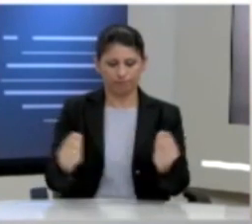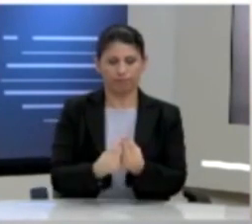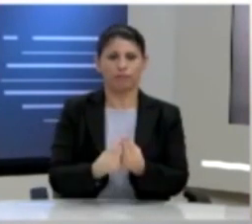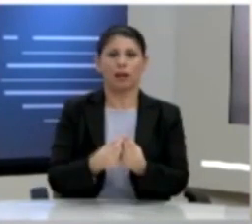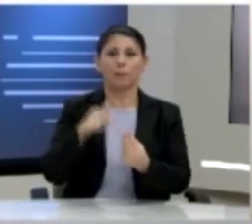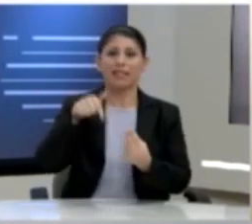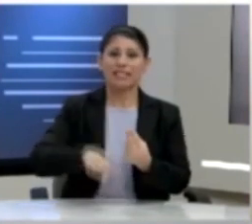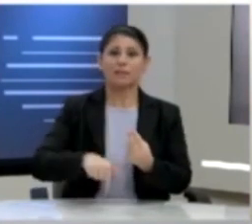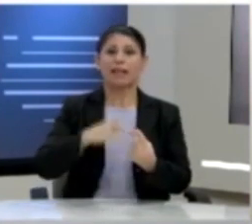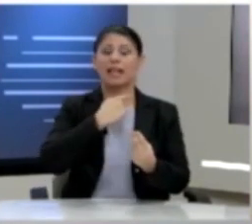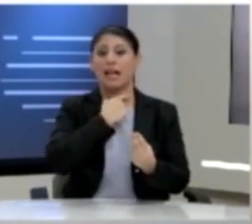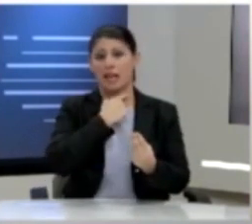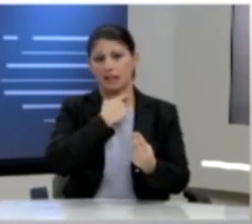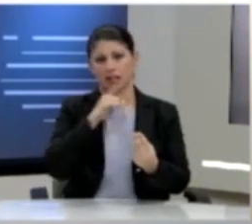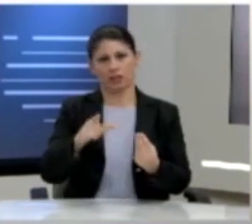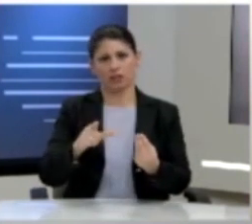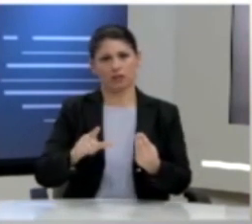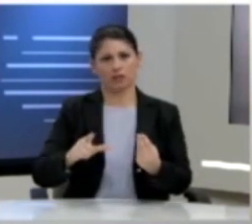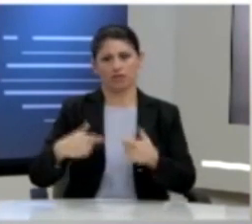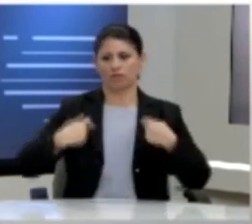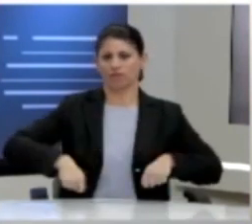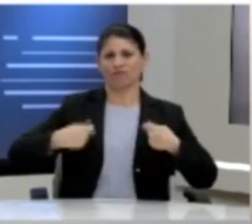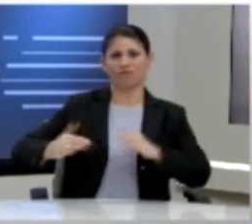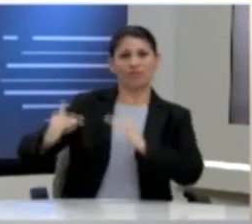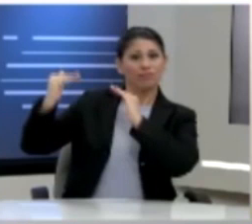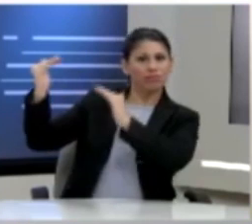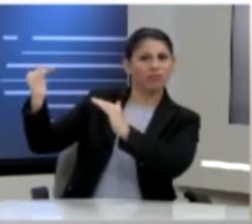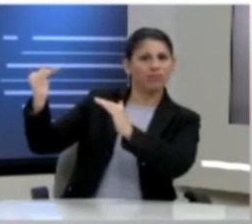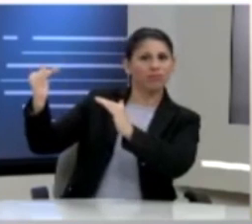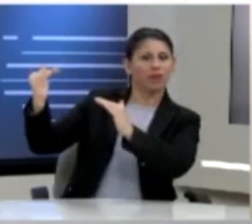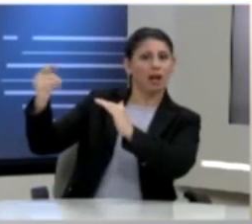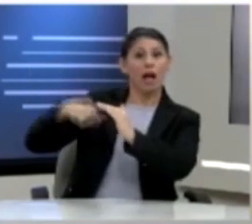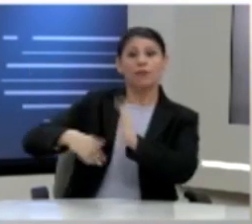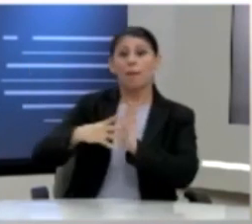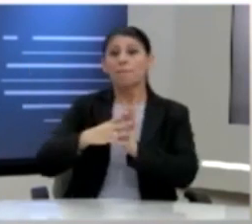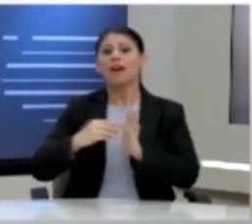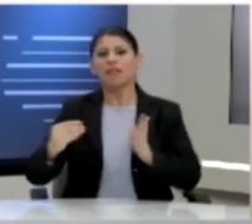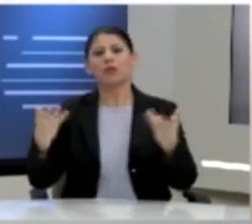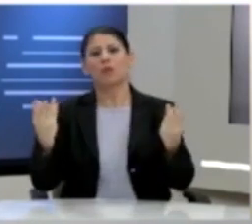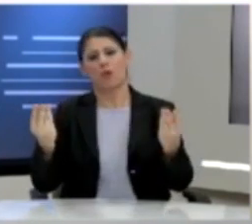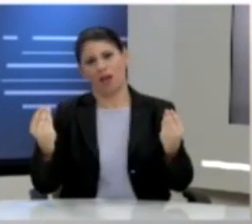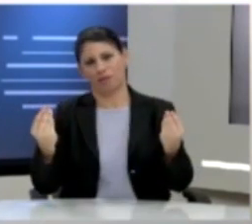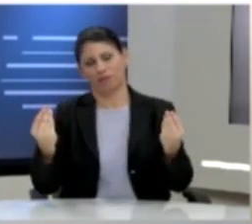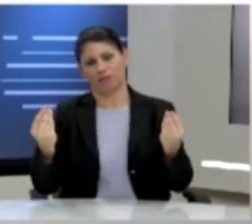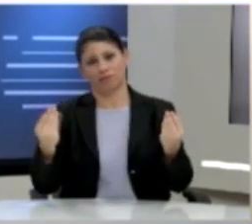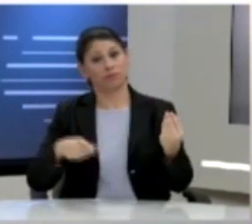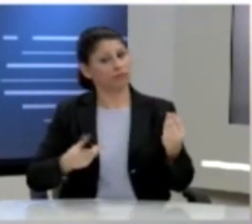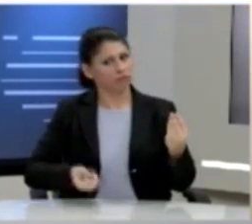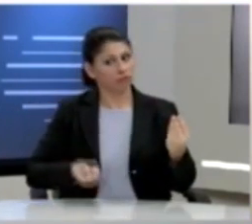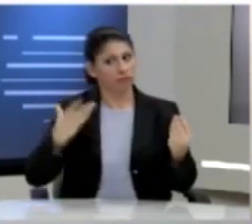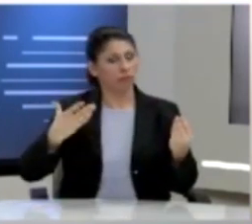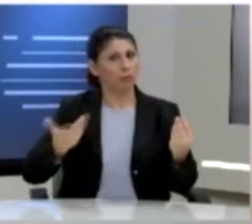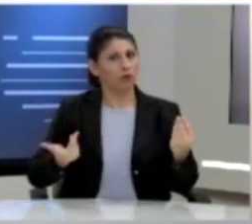τις σημερινές ανάγκες της άρχουσας τάξης. Τα παραδείγματα πολλά και